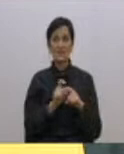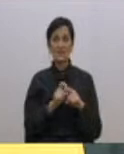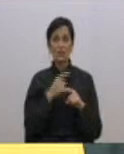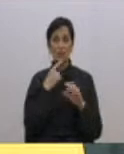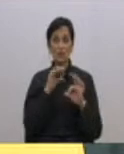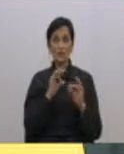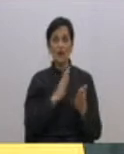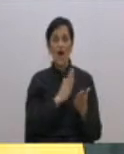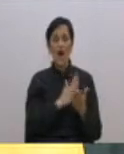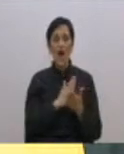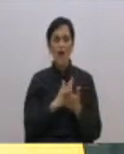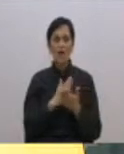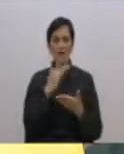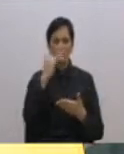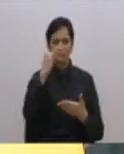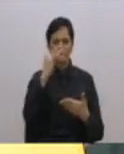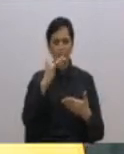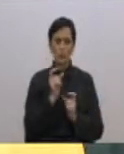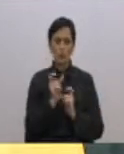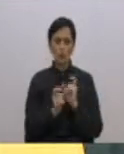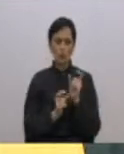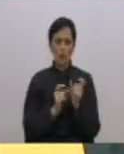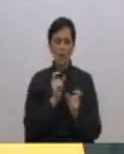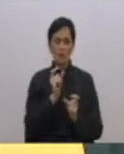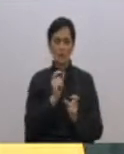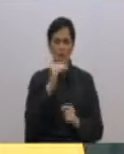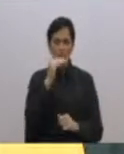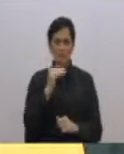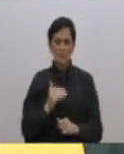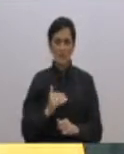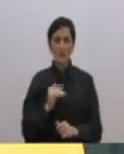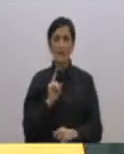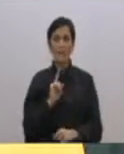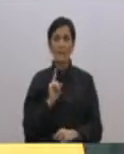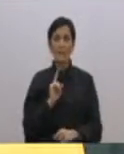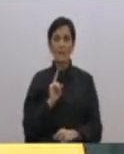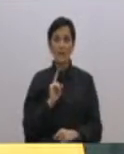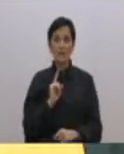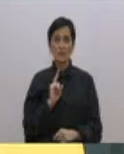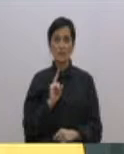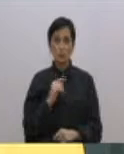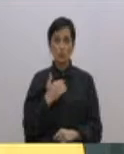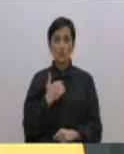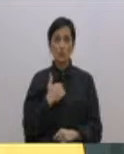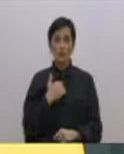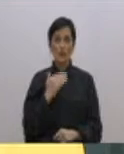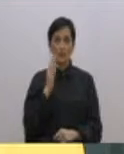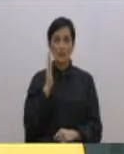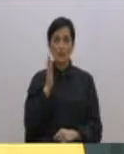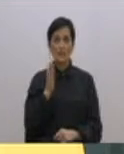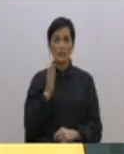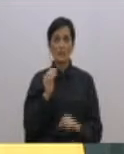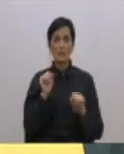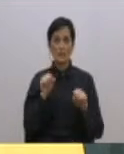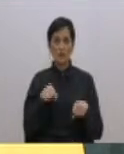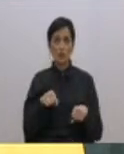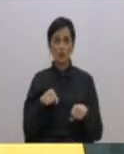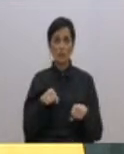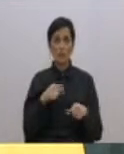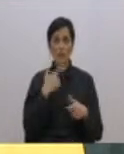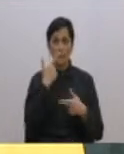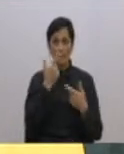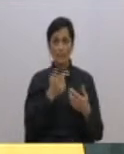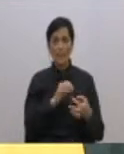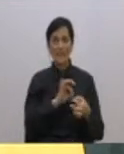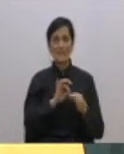არის კიდევ რა თქმა უნდა მთელი რიგი სიახლეები, ნიუანსები, რაზეც რასაკვირველია ჩვენ გვექნება საშუალება, რომ უფრო